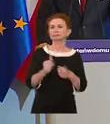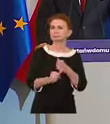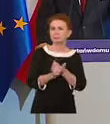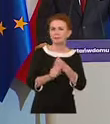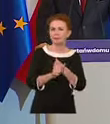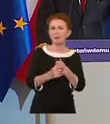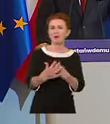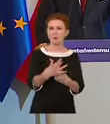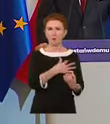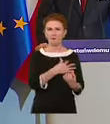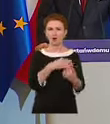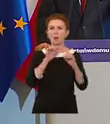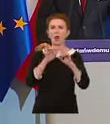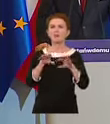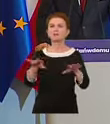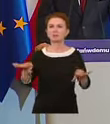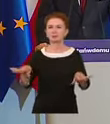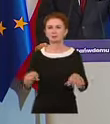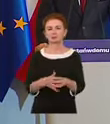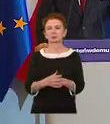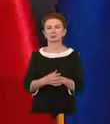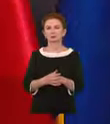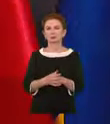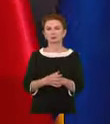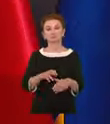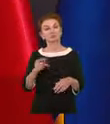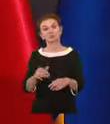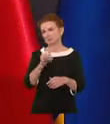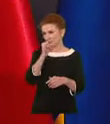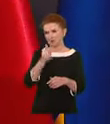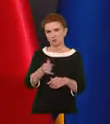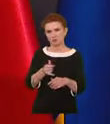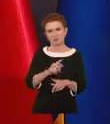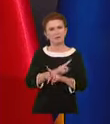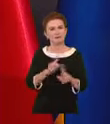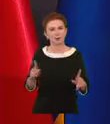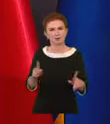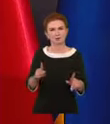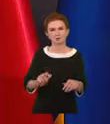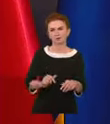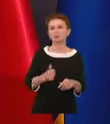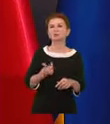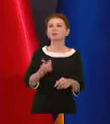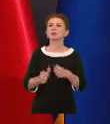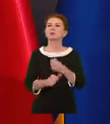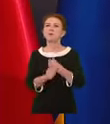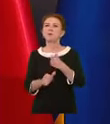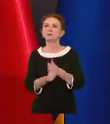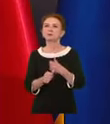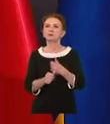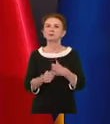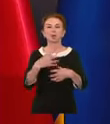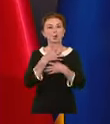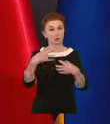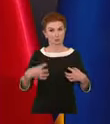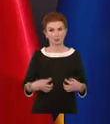epidemię. Z drugiej strony nie jesteśmy w stanie i nie możemy i nie wolno nam doprowadzić do tego, że gospodarka